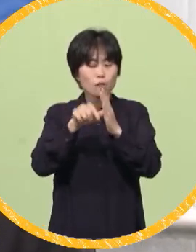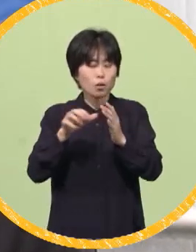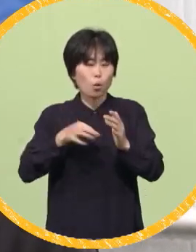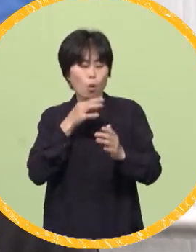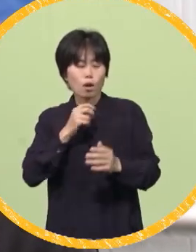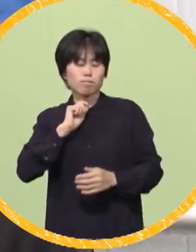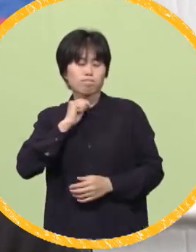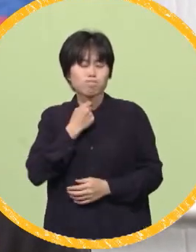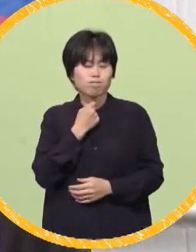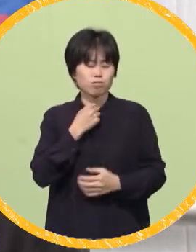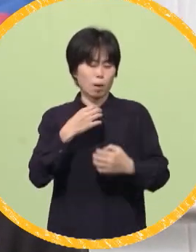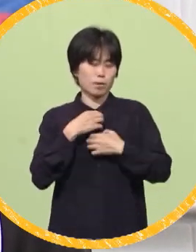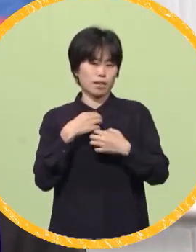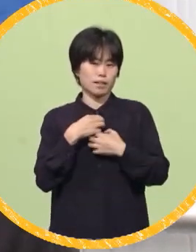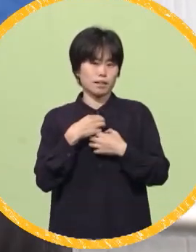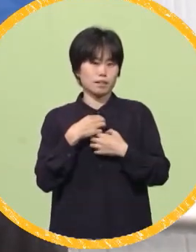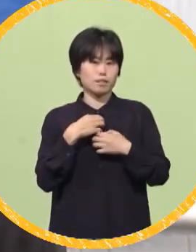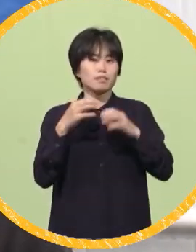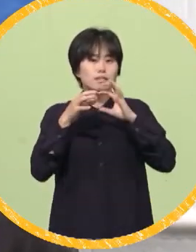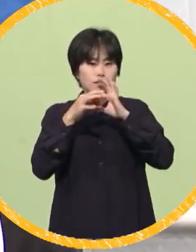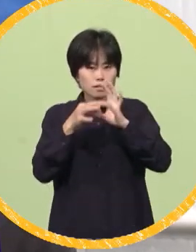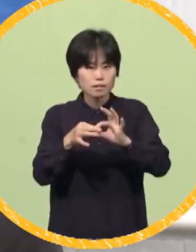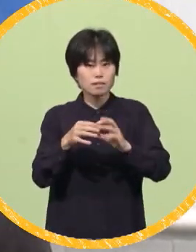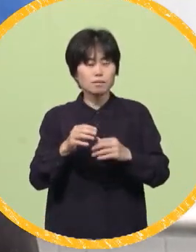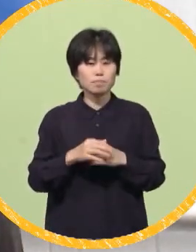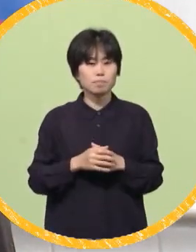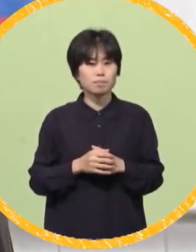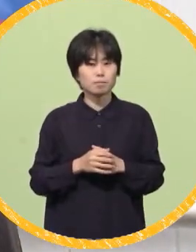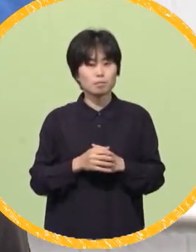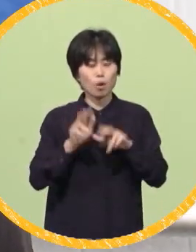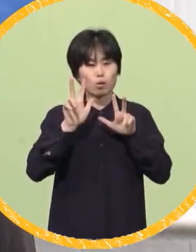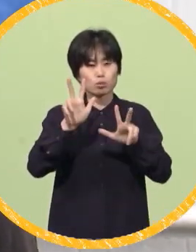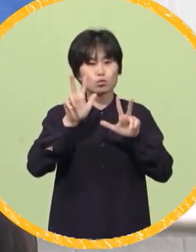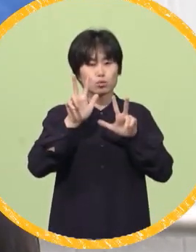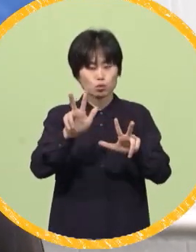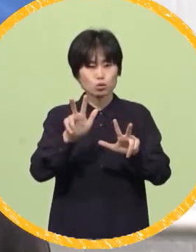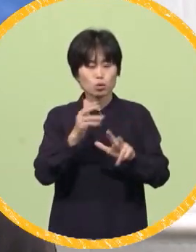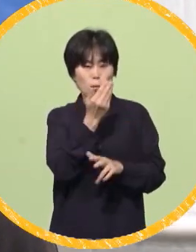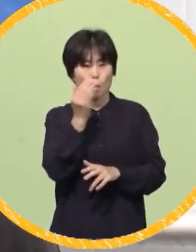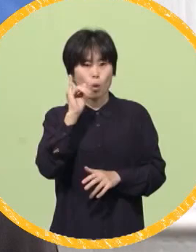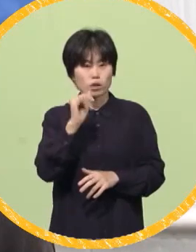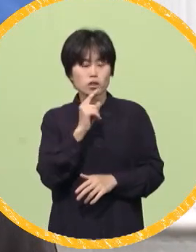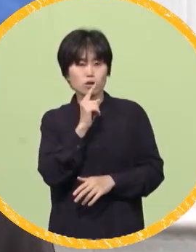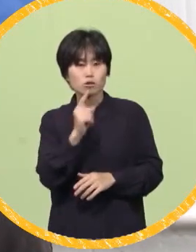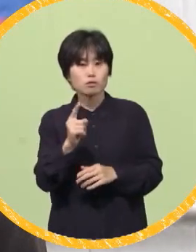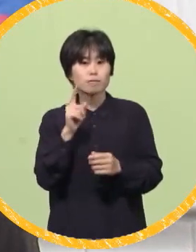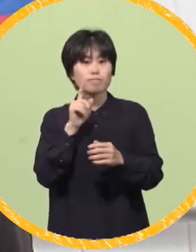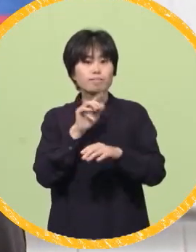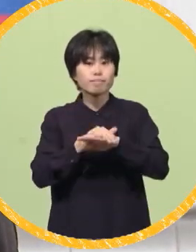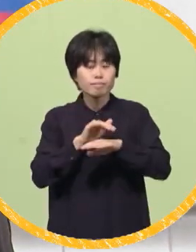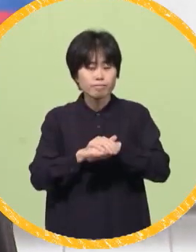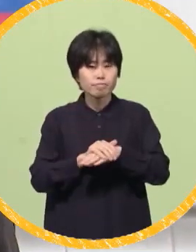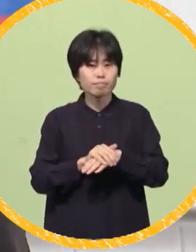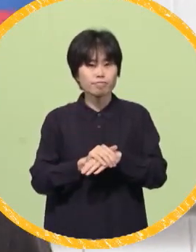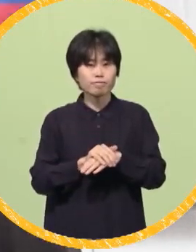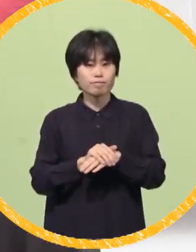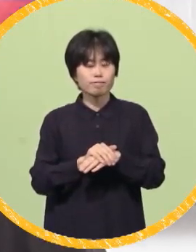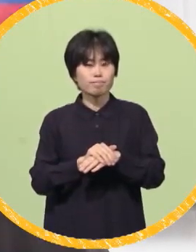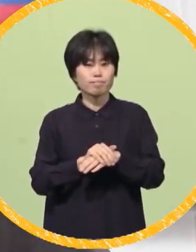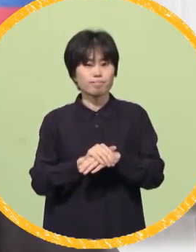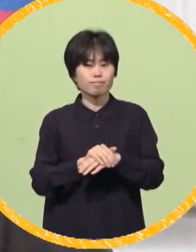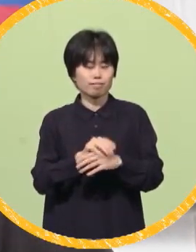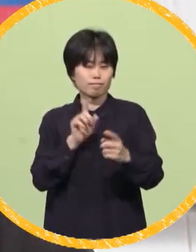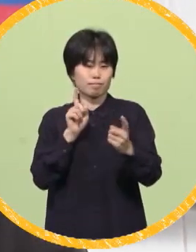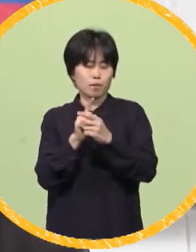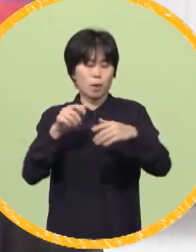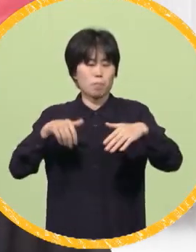さないとやっぱり危険だったりとかするので、 はいはい、 そこで共通のルールとして、 なるほど、 ボイボイボイっていう声を出していうことで、そういった